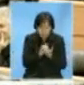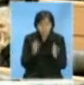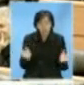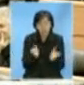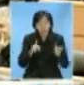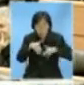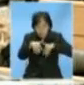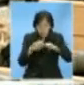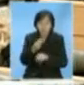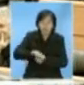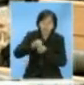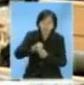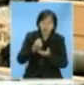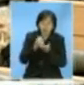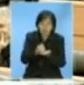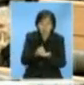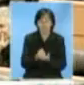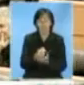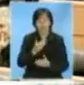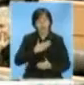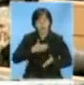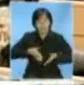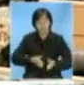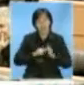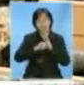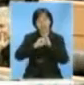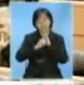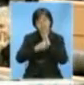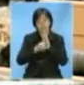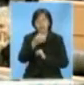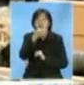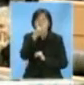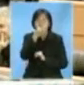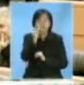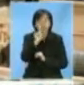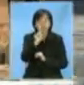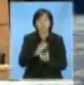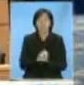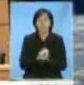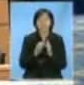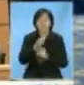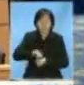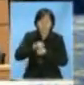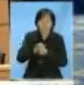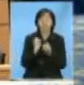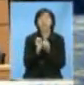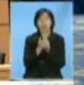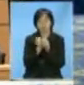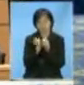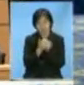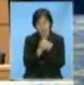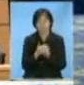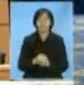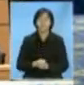าวสวนด้วยนะครับบ้านผมจันทบุรีนะครับมีอาชีพหลักที่สุดคือทำสวนผลไม้